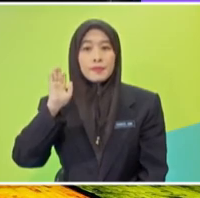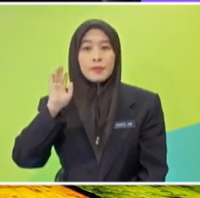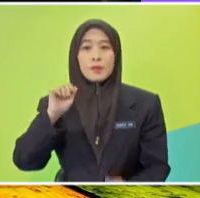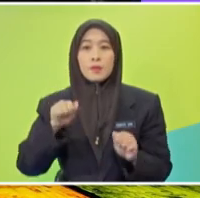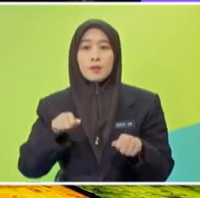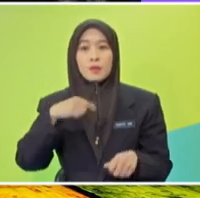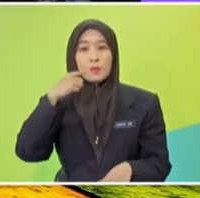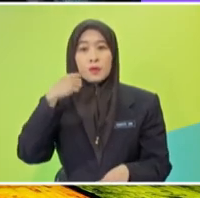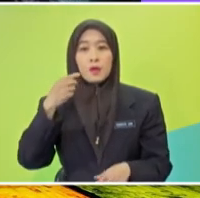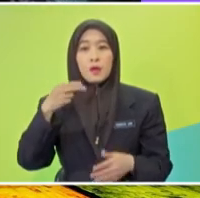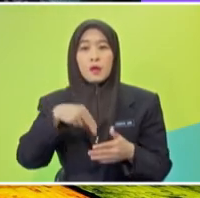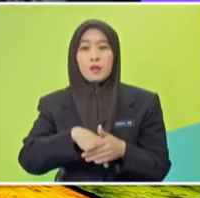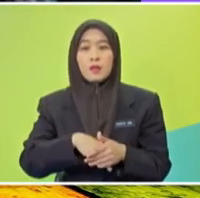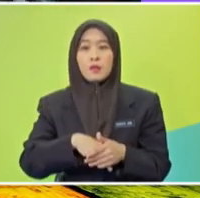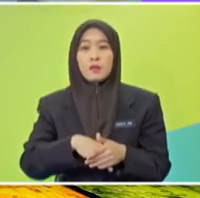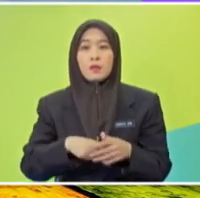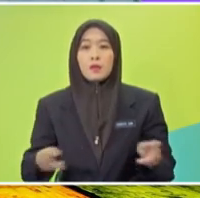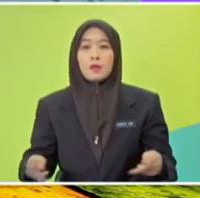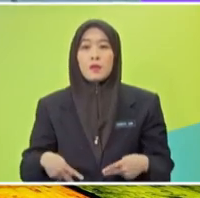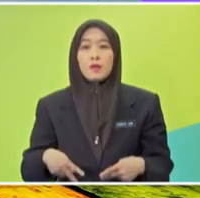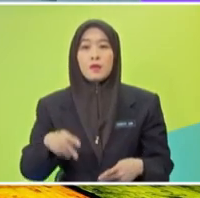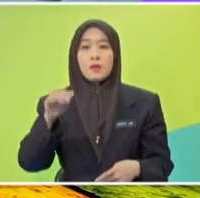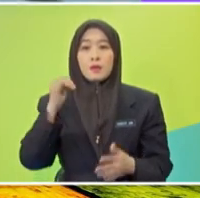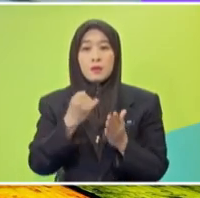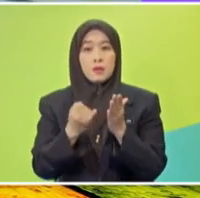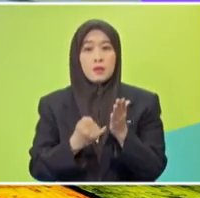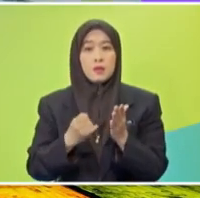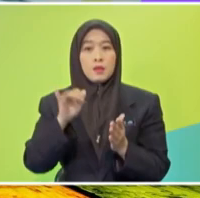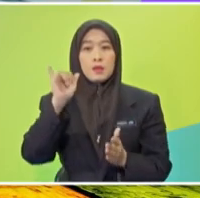hasil Craft seni yang kamu tahu